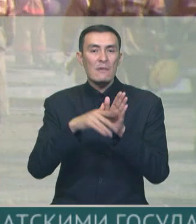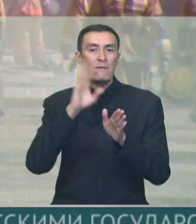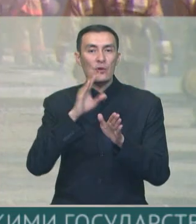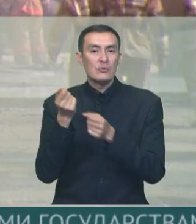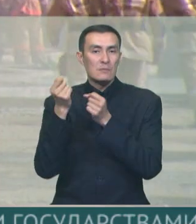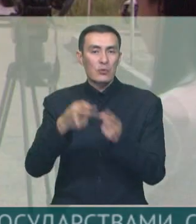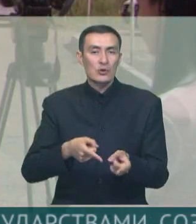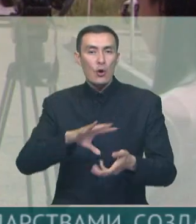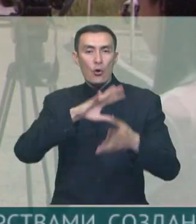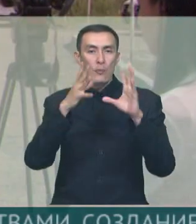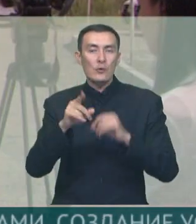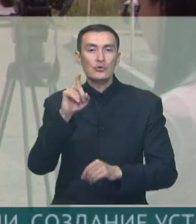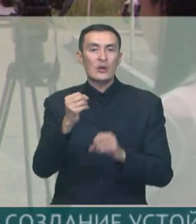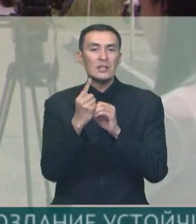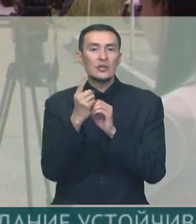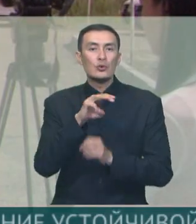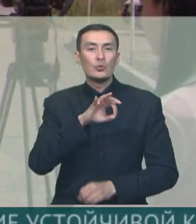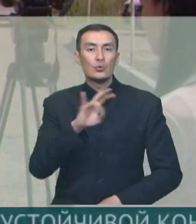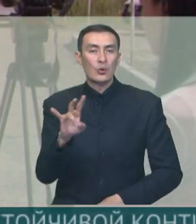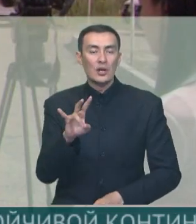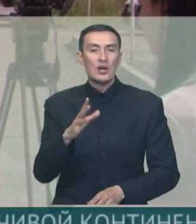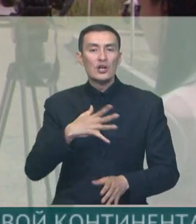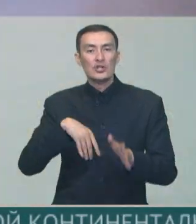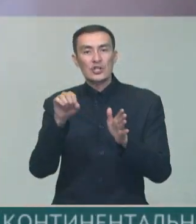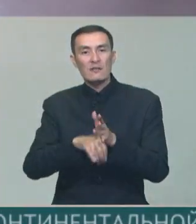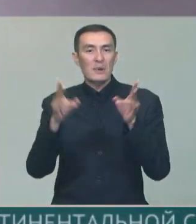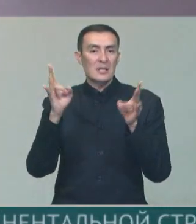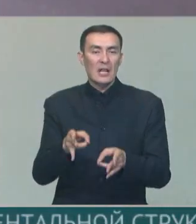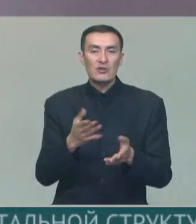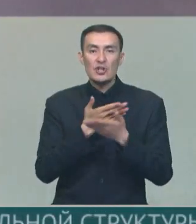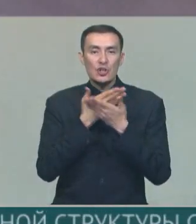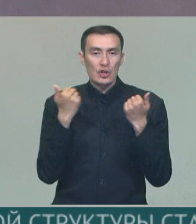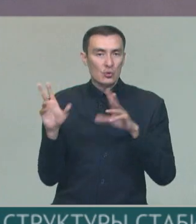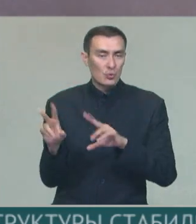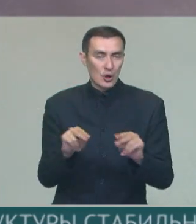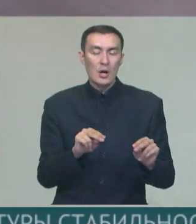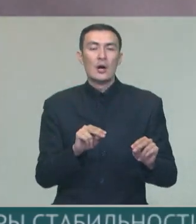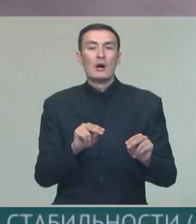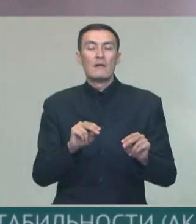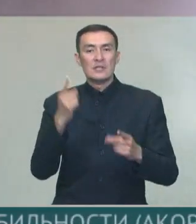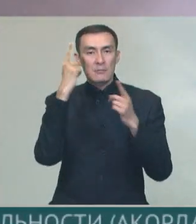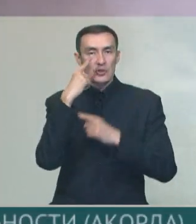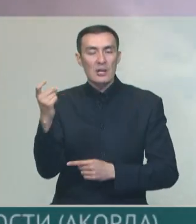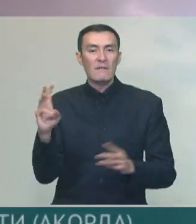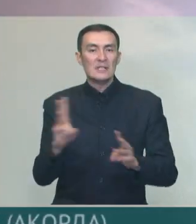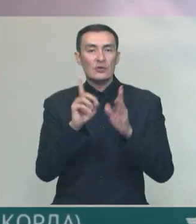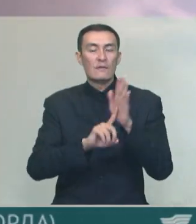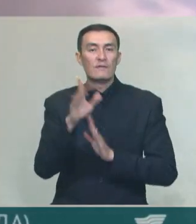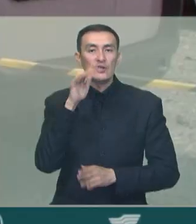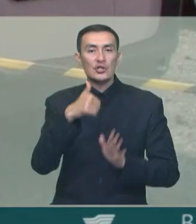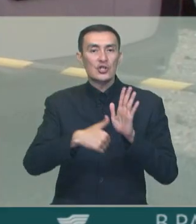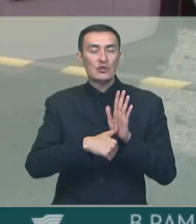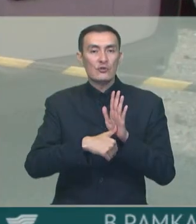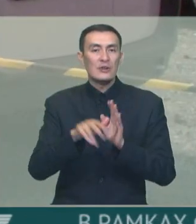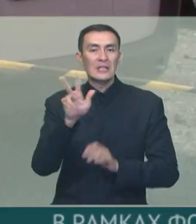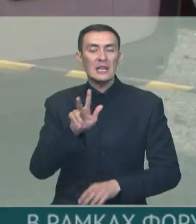воды объемом 111 тонн. Жертв и пострадавших нет. Сообщение о возгорании поступило в 6 часов